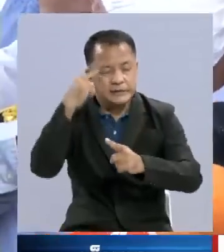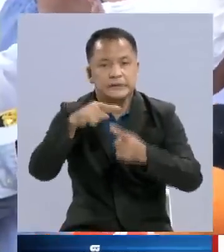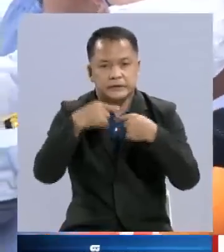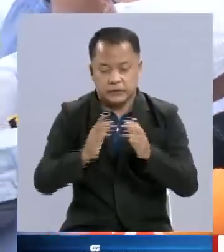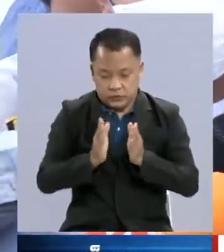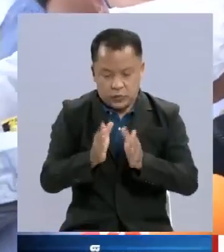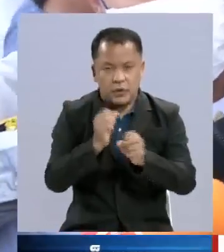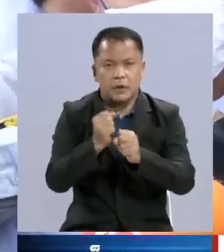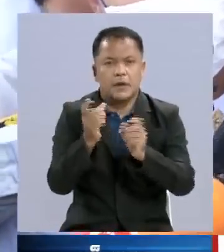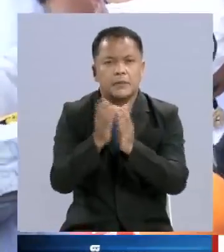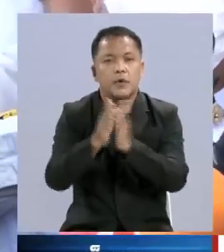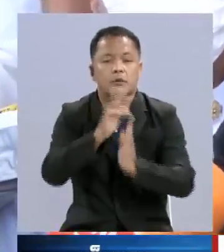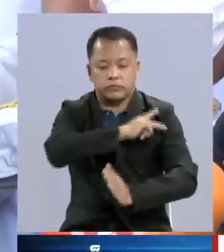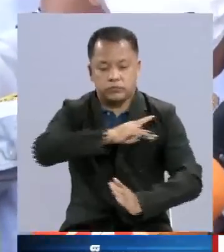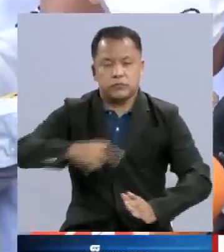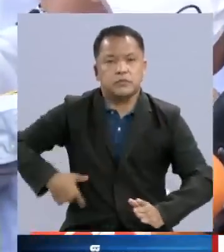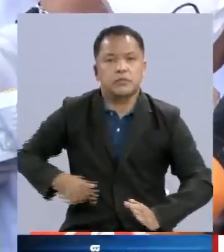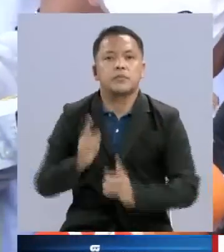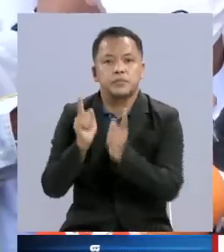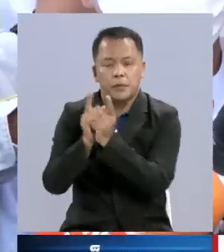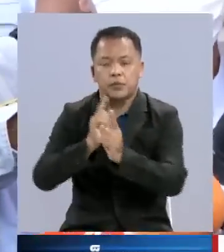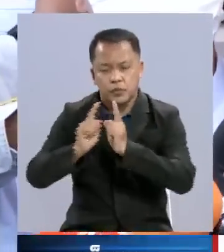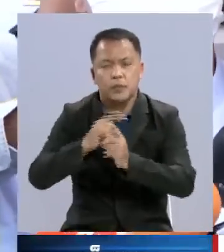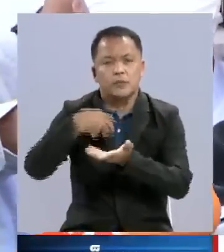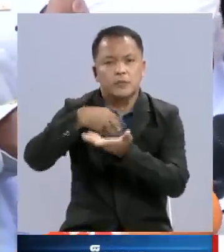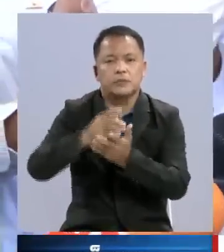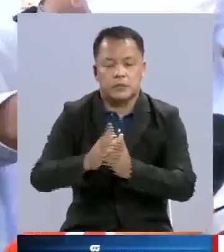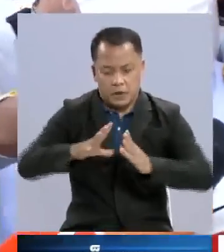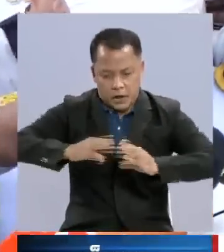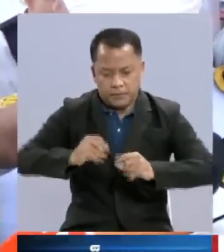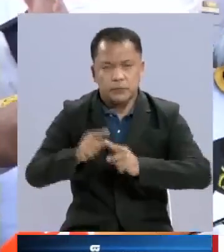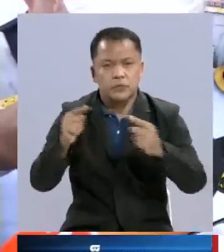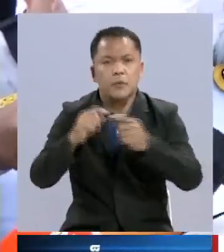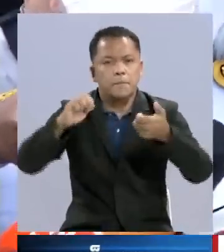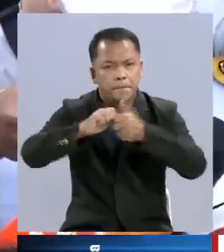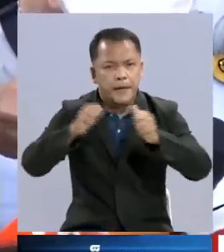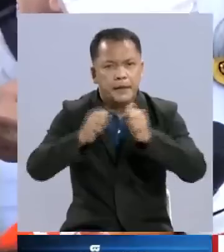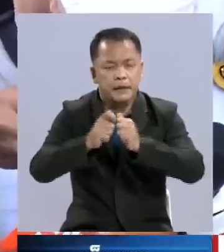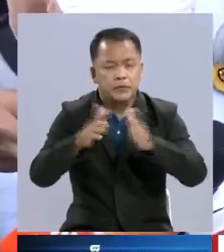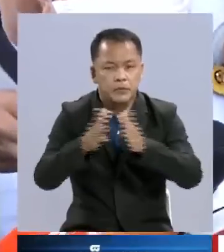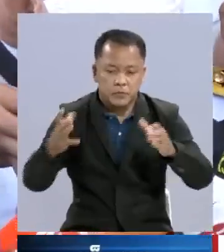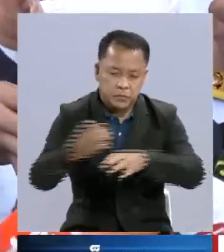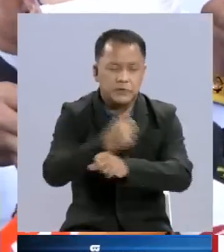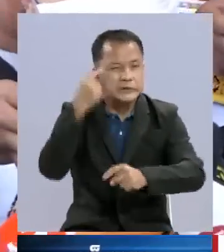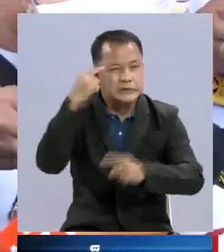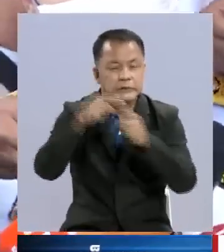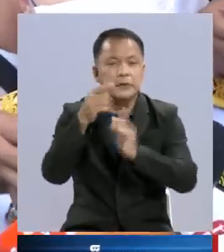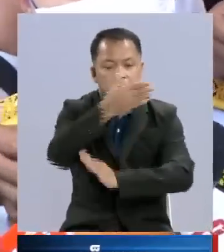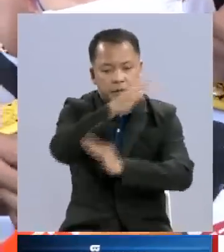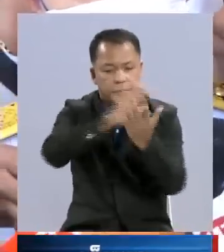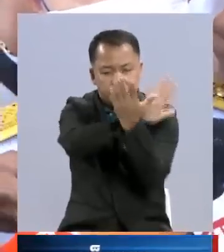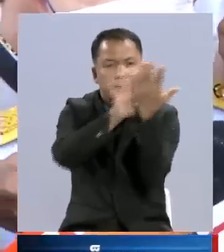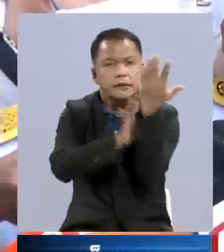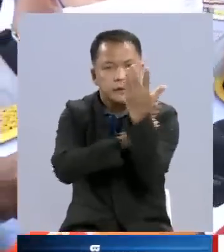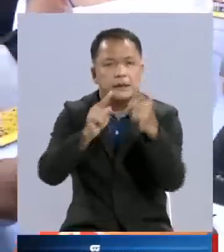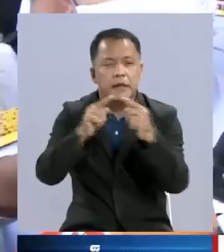อยู่ในคำถวายสัตย์ก็ย่อมจะมีอยู่ในหลายๆคนถึงยามคับขันถึงขั้นเป็นกะลียุคก็ย่อมคิดถึงชาติบ้านเมืองเป็น